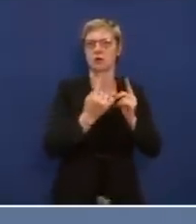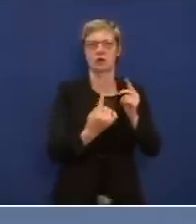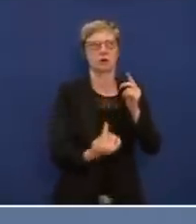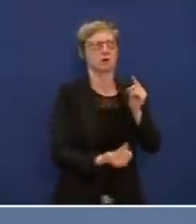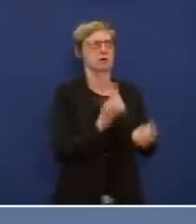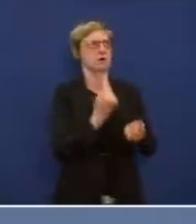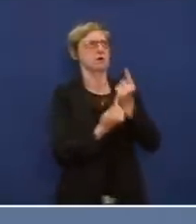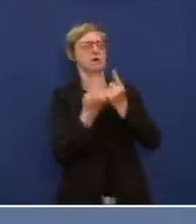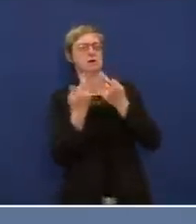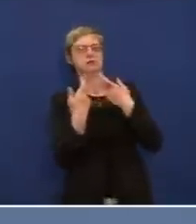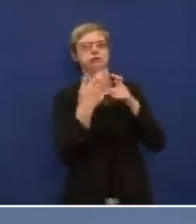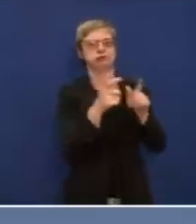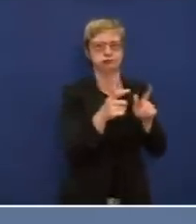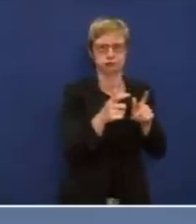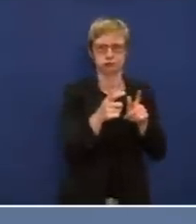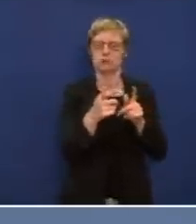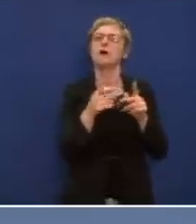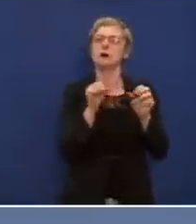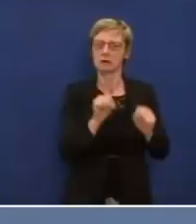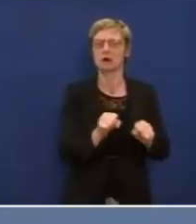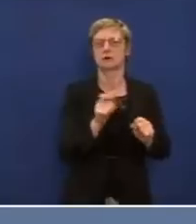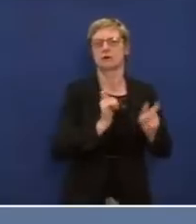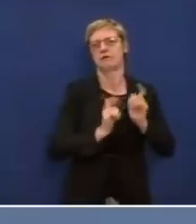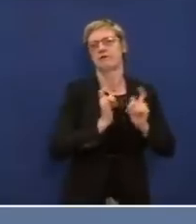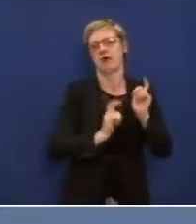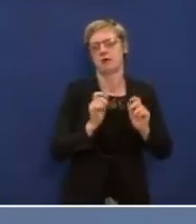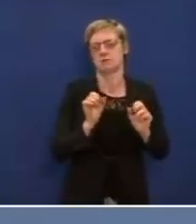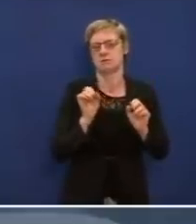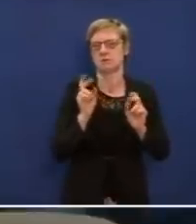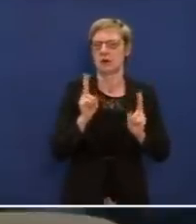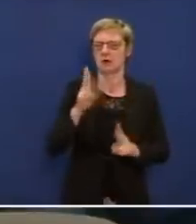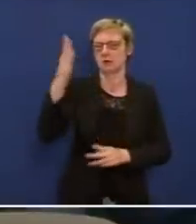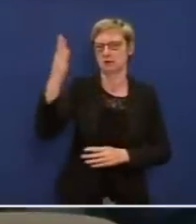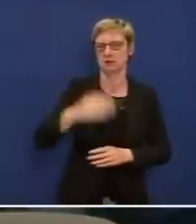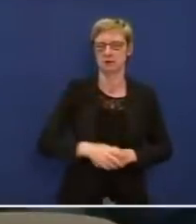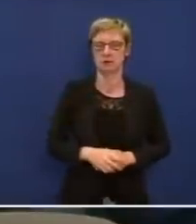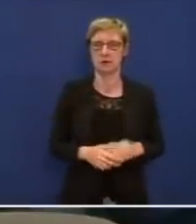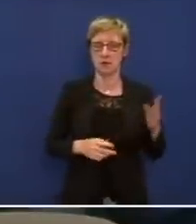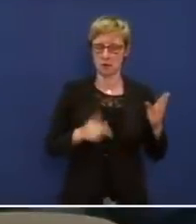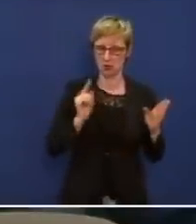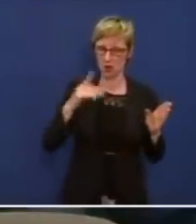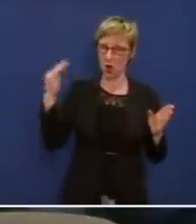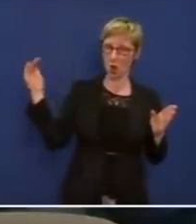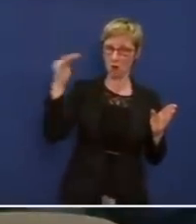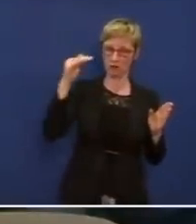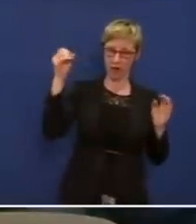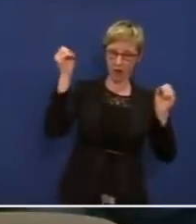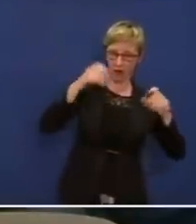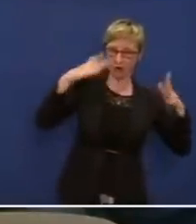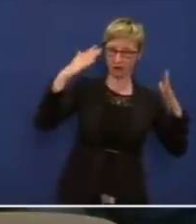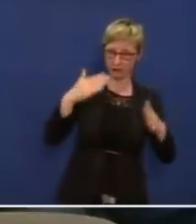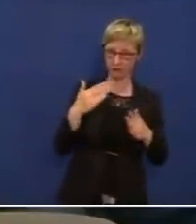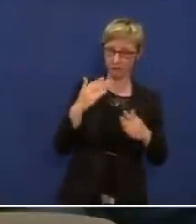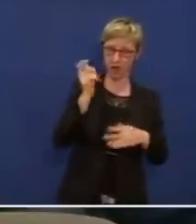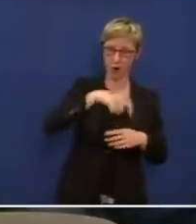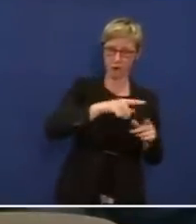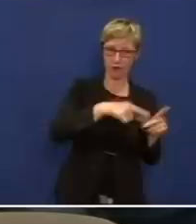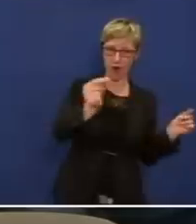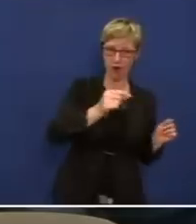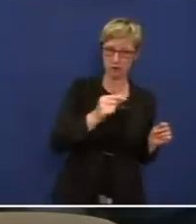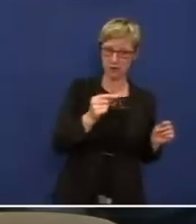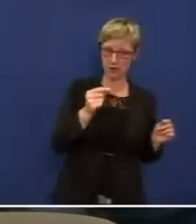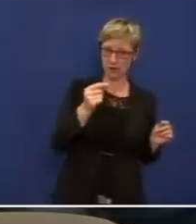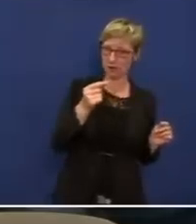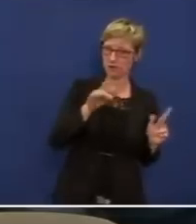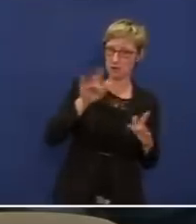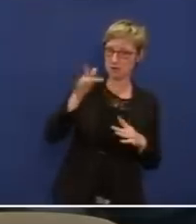dem Gazastreifen zu wehren. Das heißt, Sie verurteilen die Luftangriffe nicht in Gaza, wo ein Wohnhaus